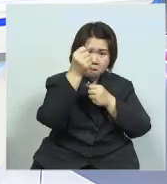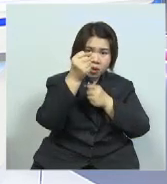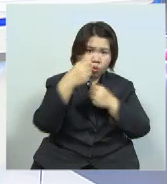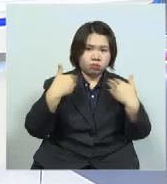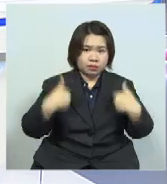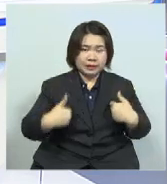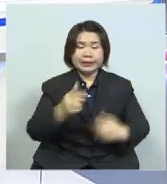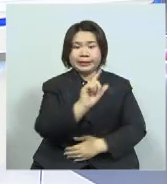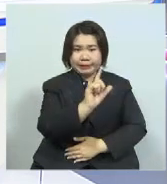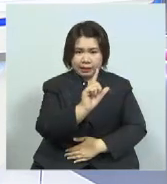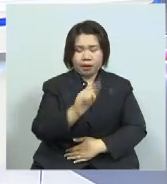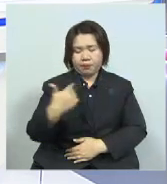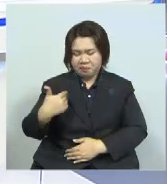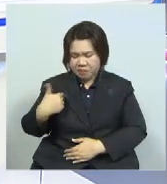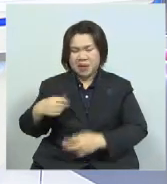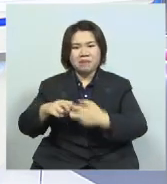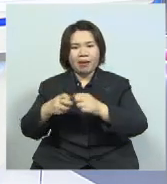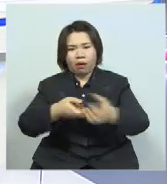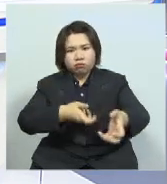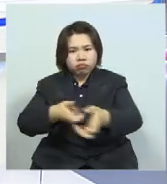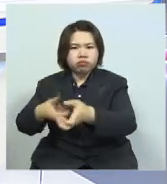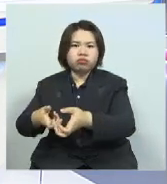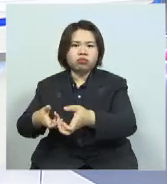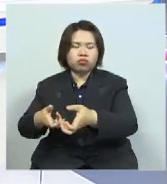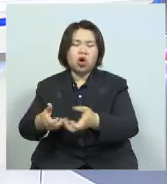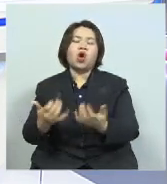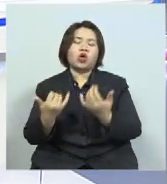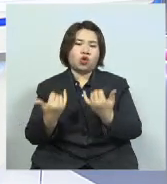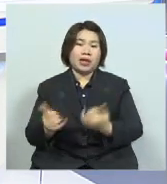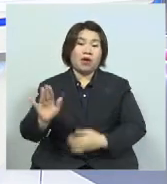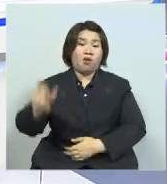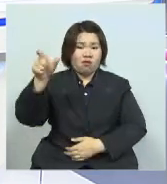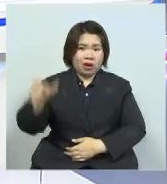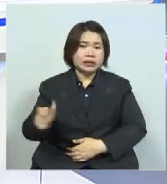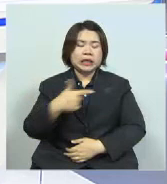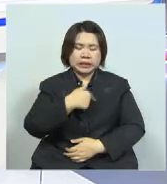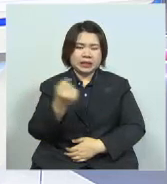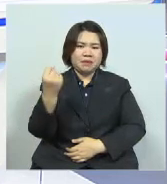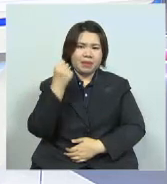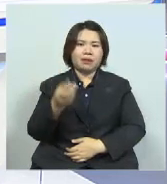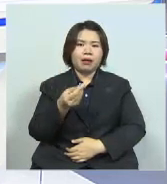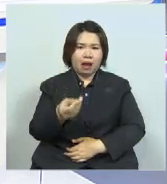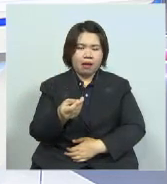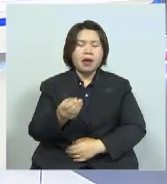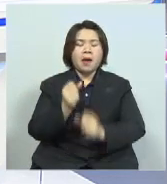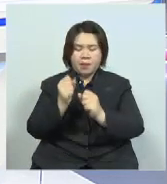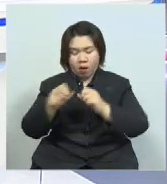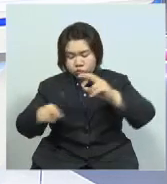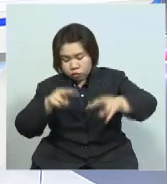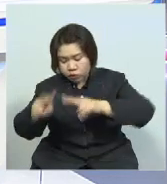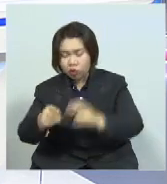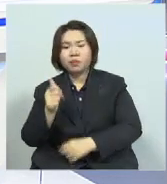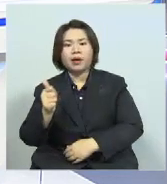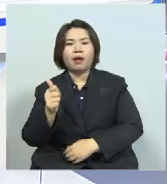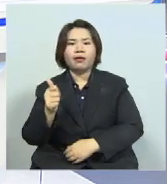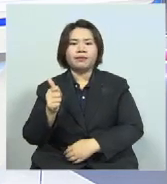ลุ่มเสื้อกั๊กเหลืองแล้วก็ยังมีเหตุการณ์นี้เกิดขึ้นก็ต้องเป็นการให้ความมั่นใจนะคะว่าตอนนี้เนี่ยเจ้าหน้าที่สามารถควบคุมสถานการณ์ดู